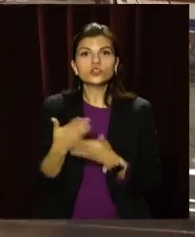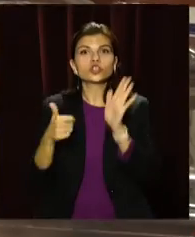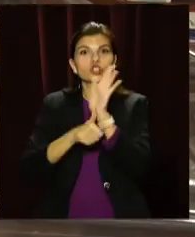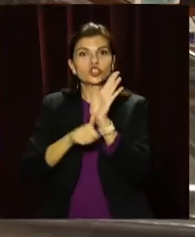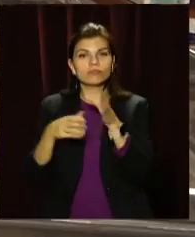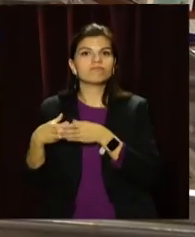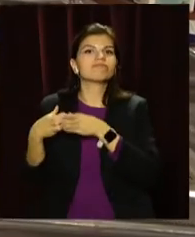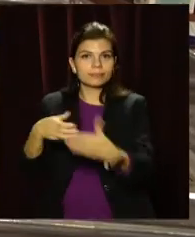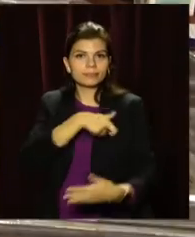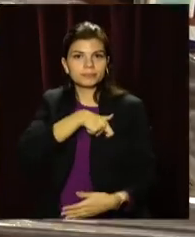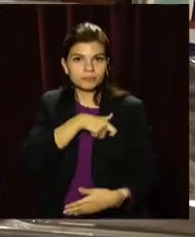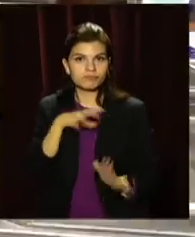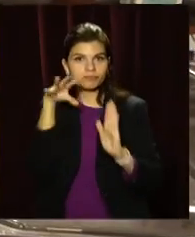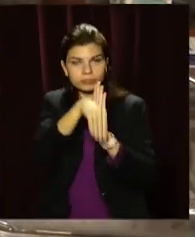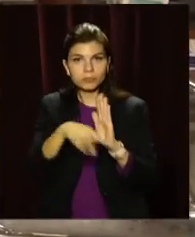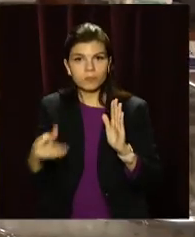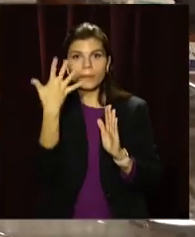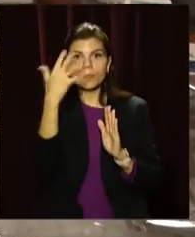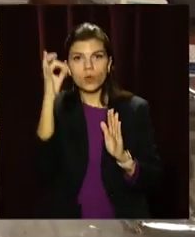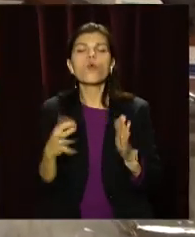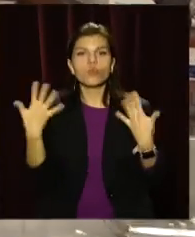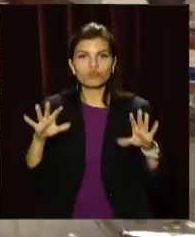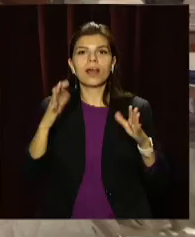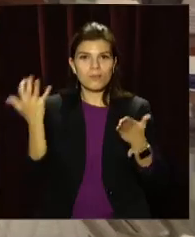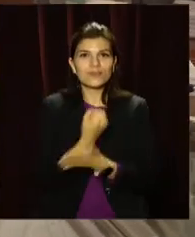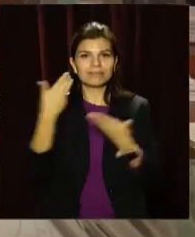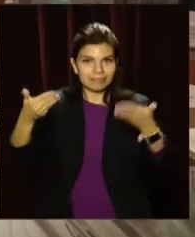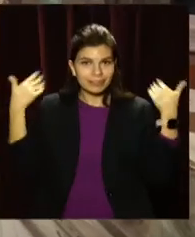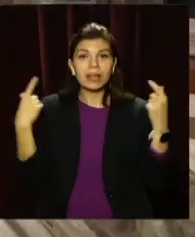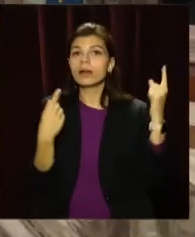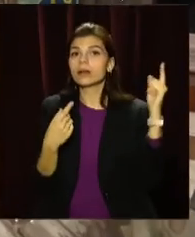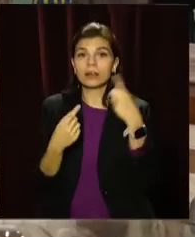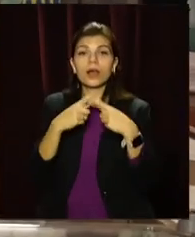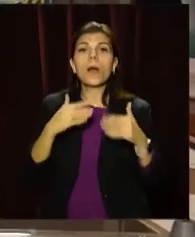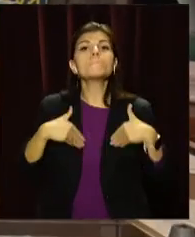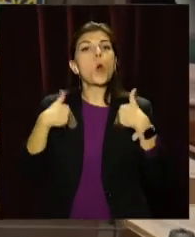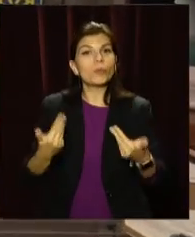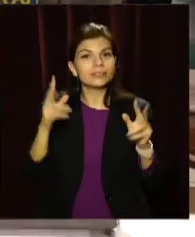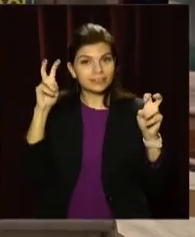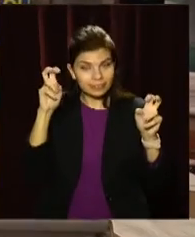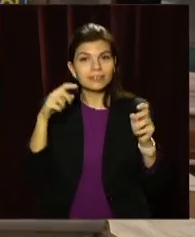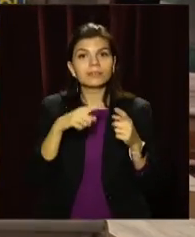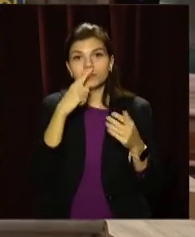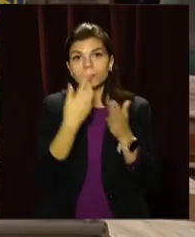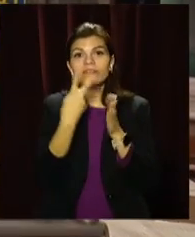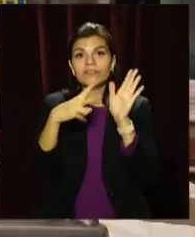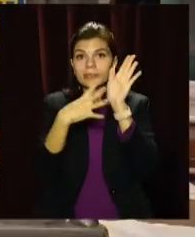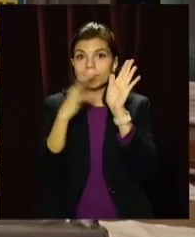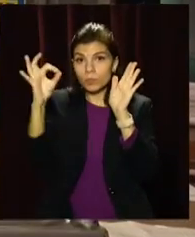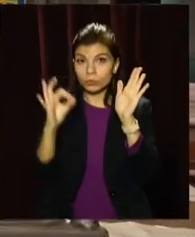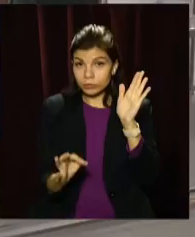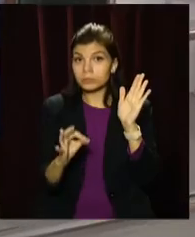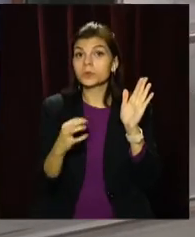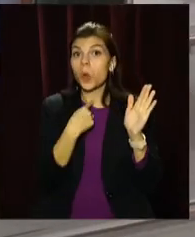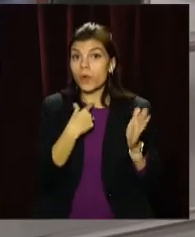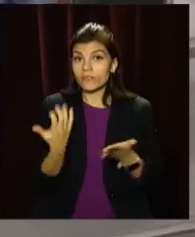політичних партій, які подолали 5% бар'єр. У трійці лідерів – пропозиція, яка набрала майже 29%